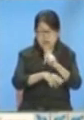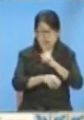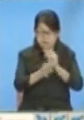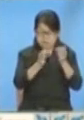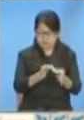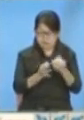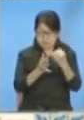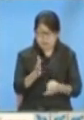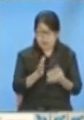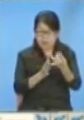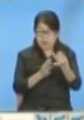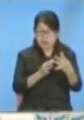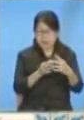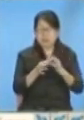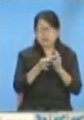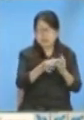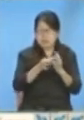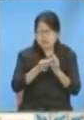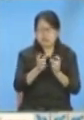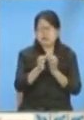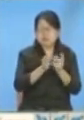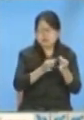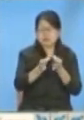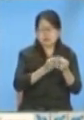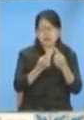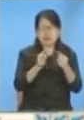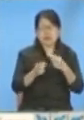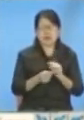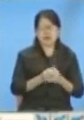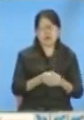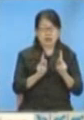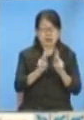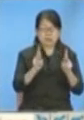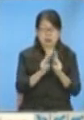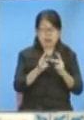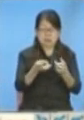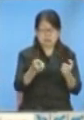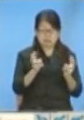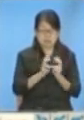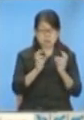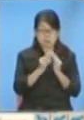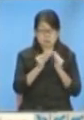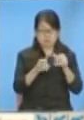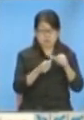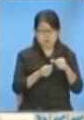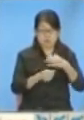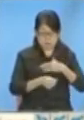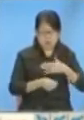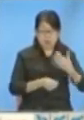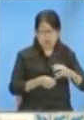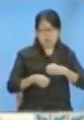ซึ่งท่านวินิจฉัยว่าขัดกับหลักการซึ่งในที่ประชุมของคณะกรรมการผมก็ได้กราบเรียนไปแล้ว